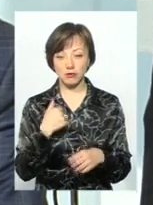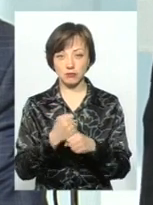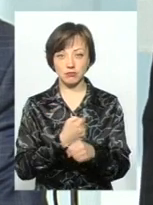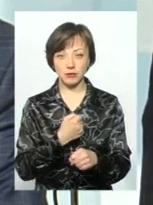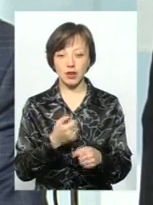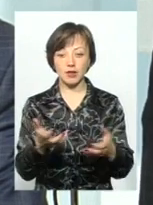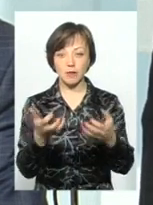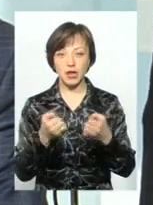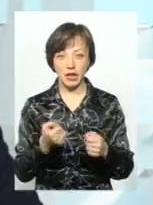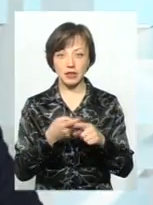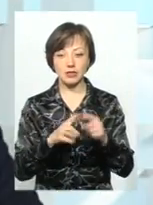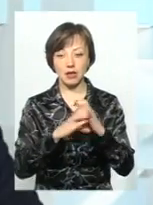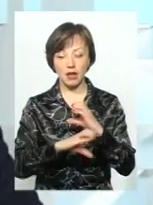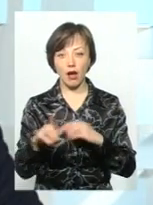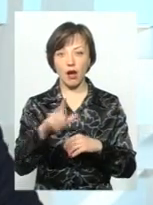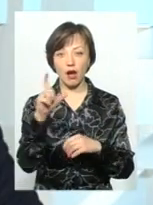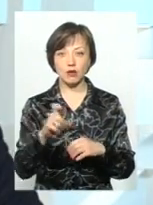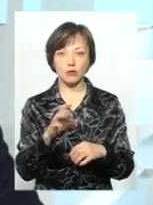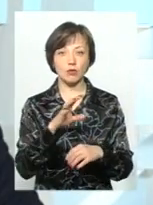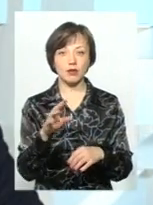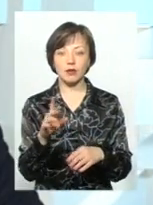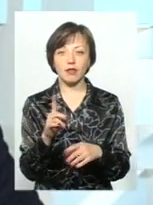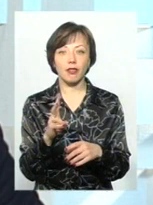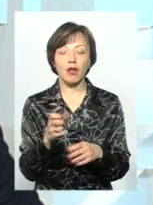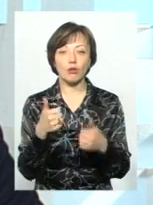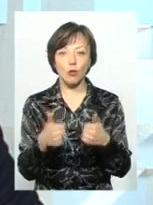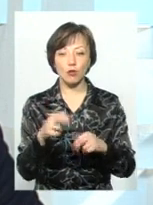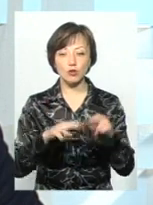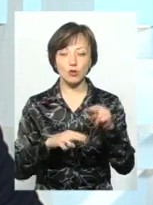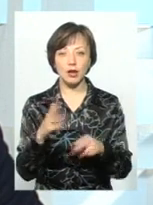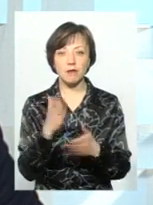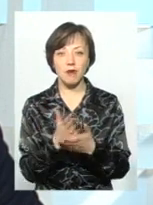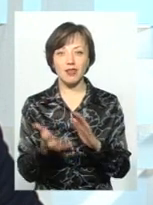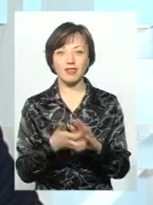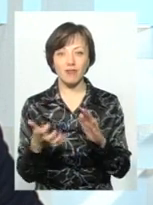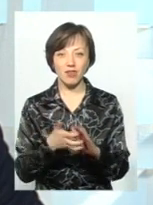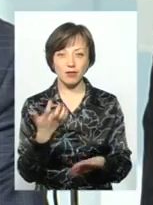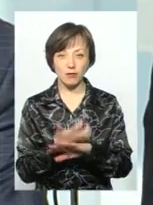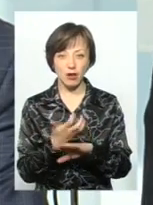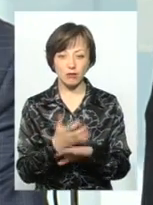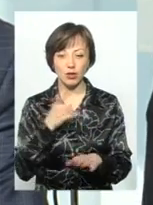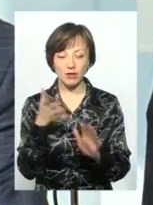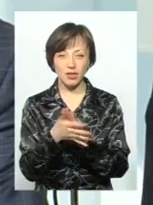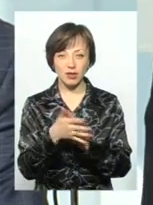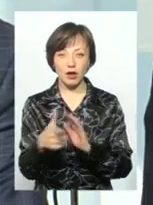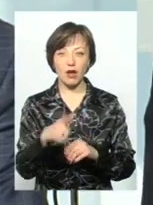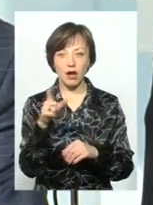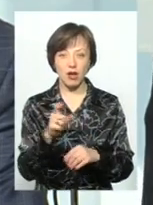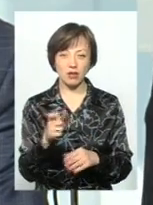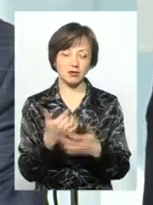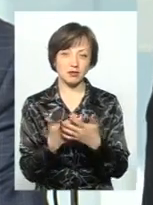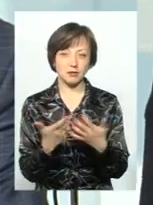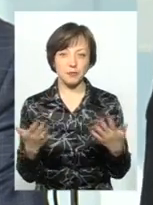прийняти їх в експлуатацію, ці мережі якби були ненадійно збудовані, вони мали певні дефекти, тобто були витоки газу, пошкодження захисного